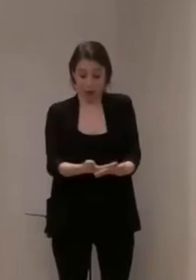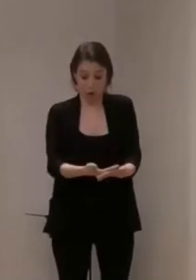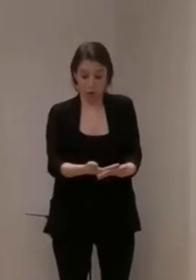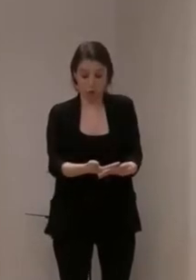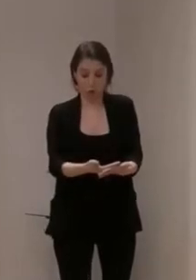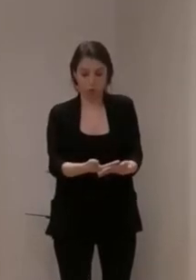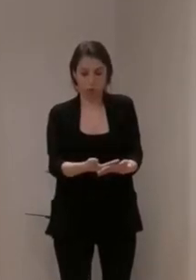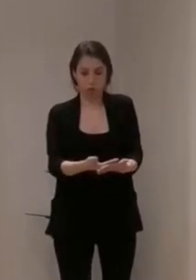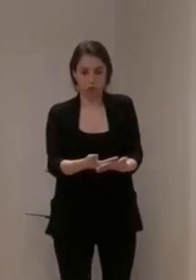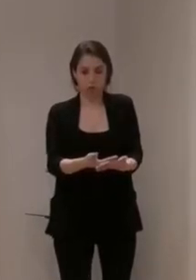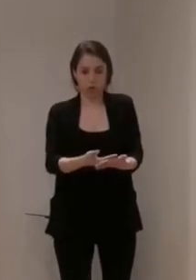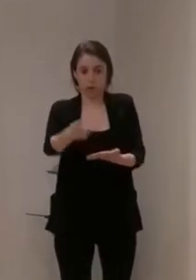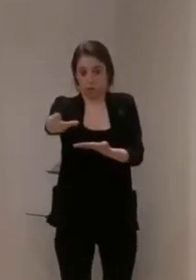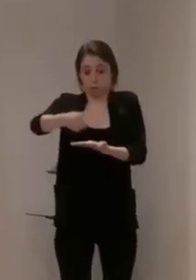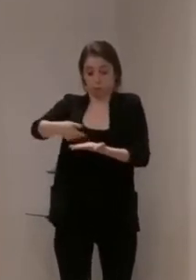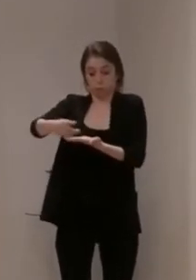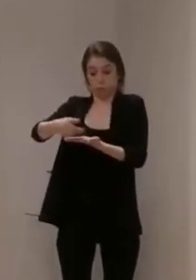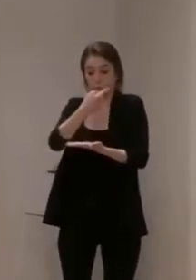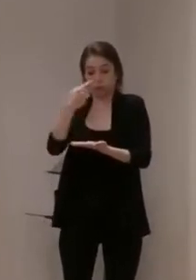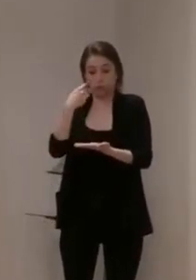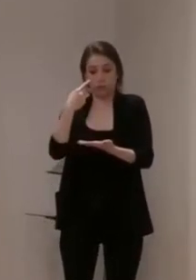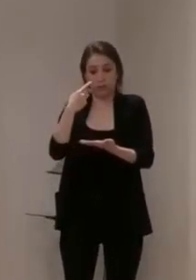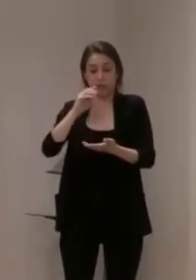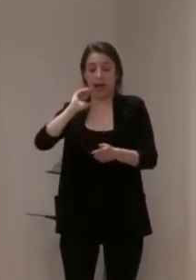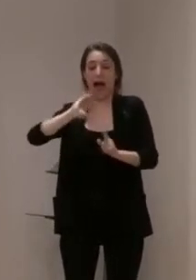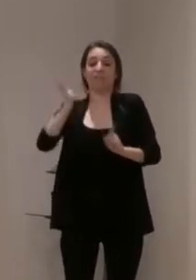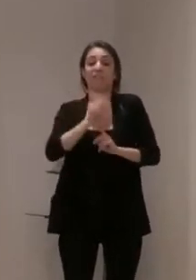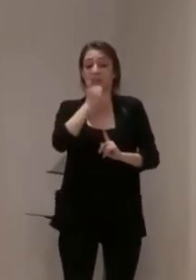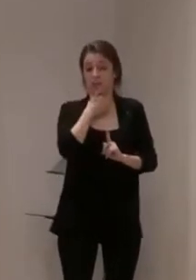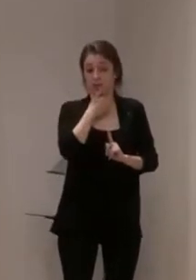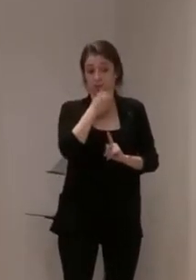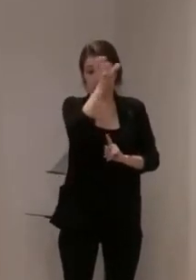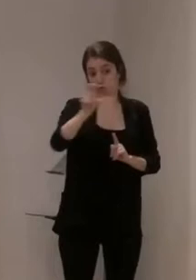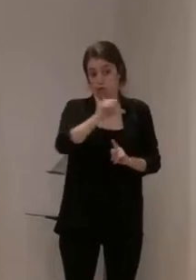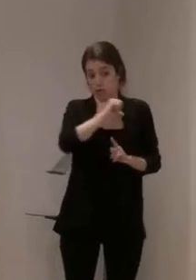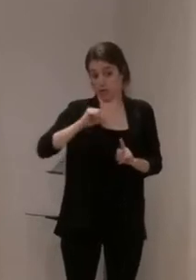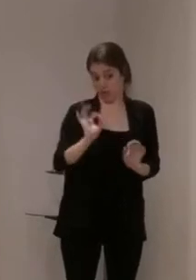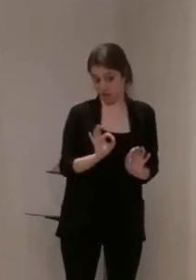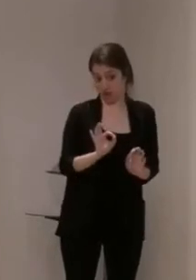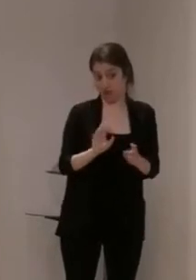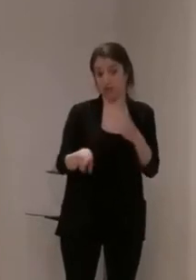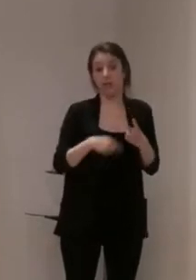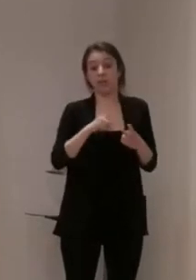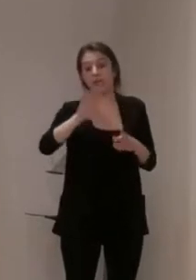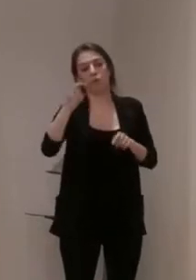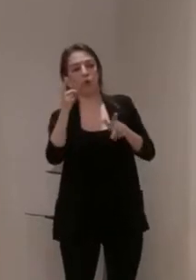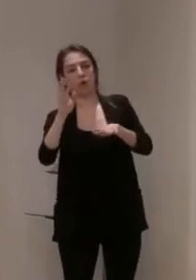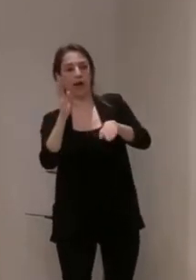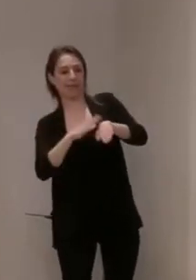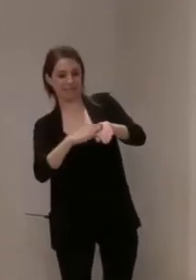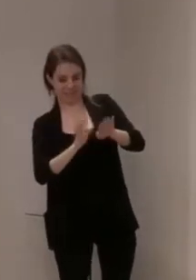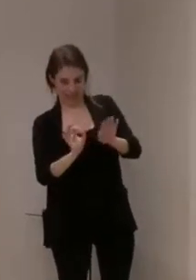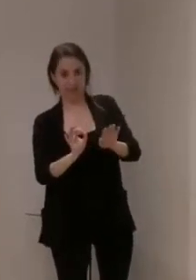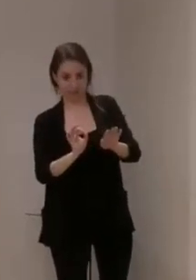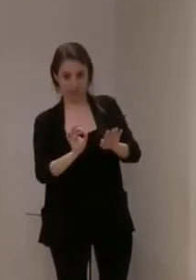els que hem rebut és, per una banda, l'independentisme i després, per altra banda, també l'esquerra, podríem dir,